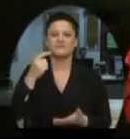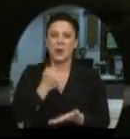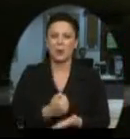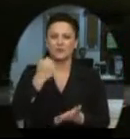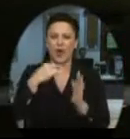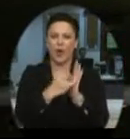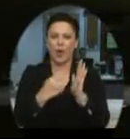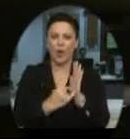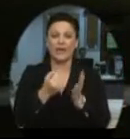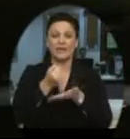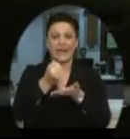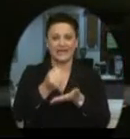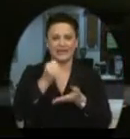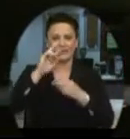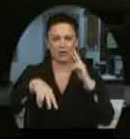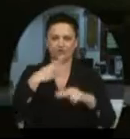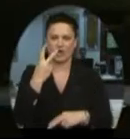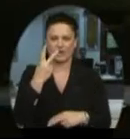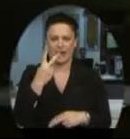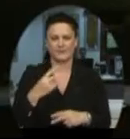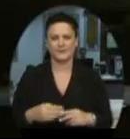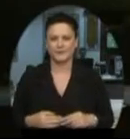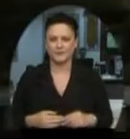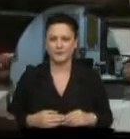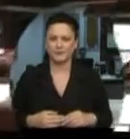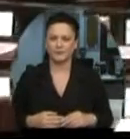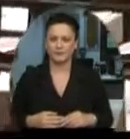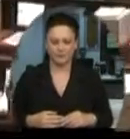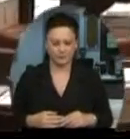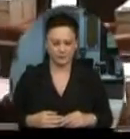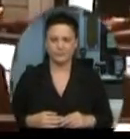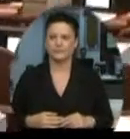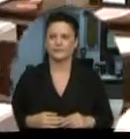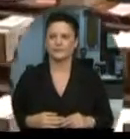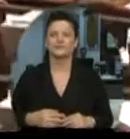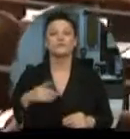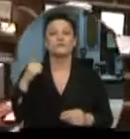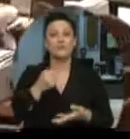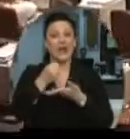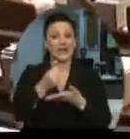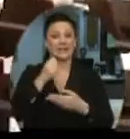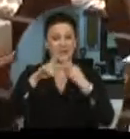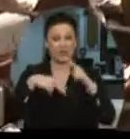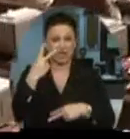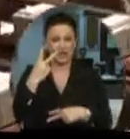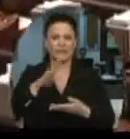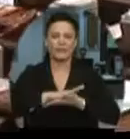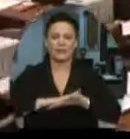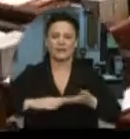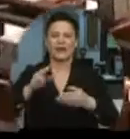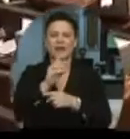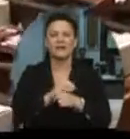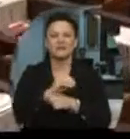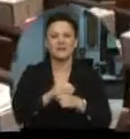התקציב הדו-שנתי, על המשמעויות בכתבה של מעיין פרילוק. התקציב הדו-שנתי שהחל כהוראת שעה לשנים